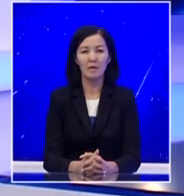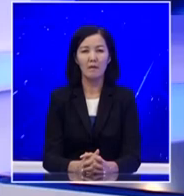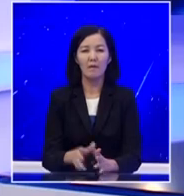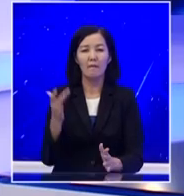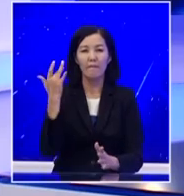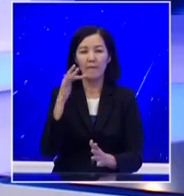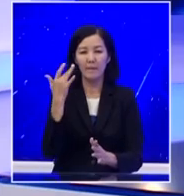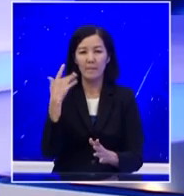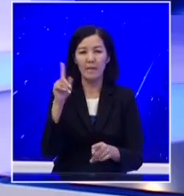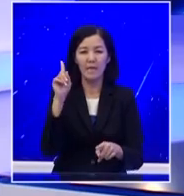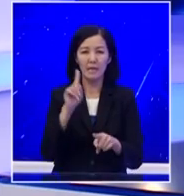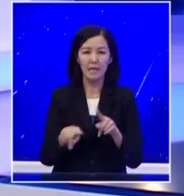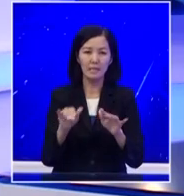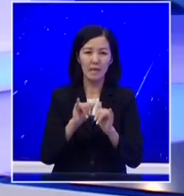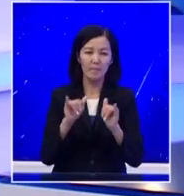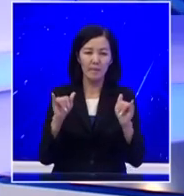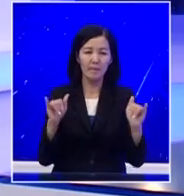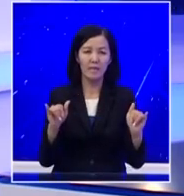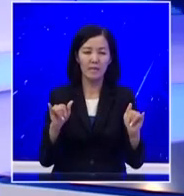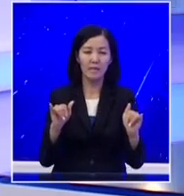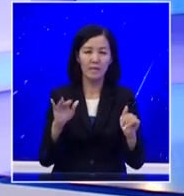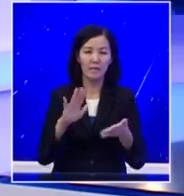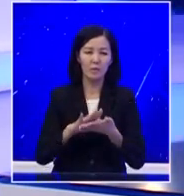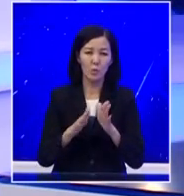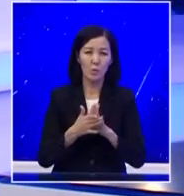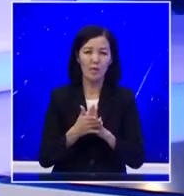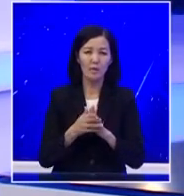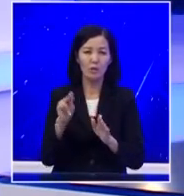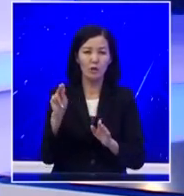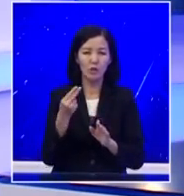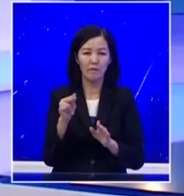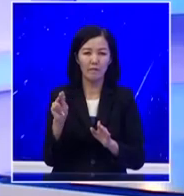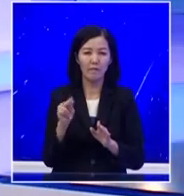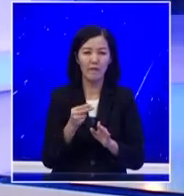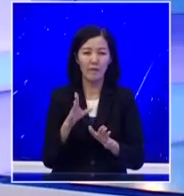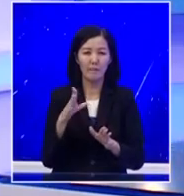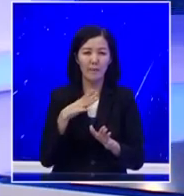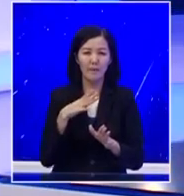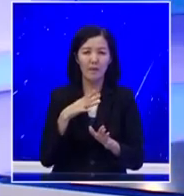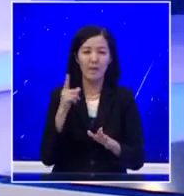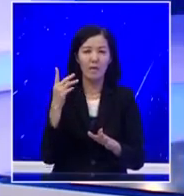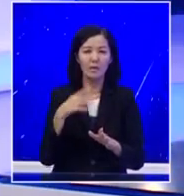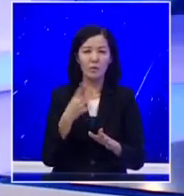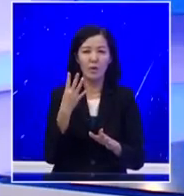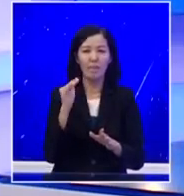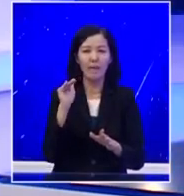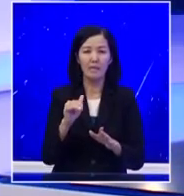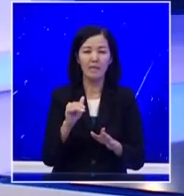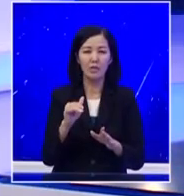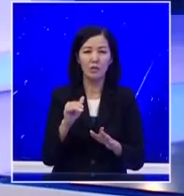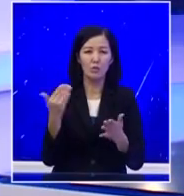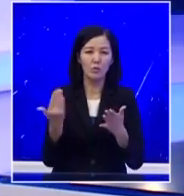соединенных штатах резко обострения эпидемиологической ситуации в четверг по данным было выявлено более 45 тысяч новых случаев